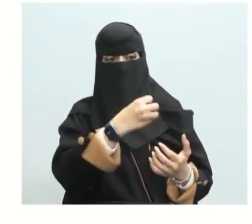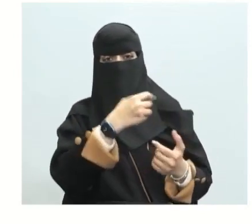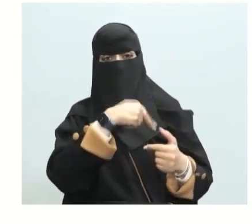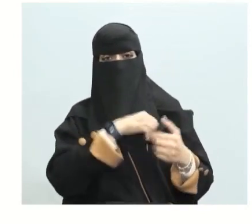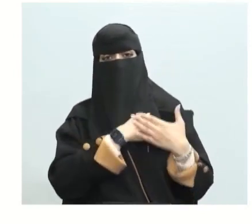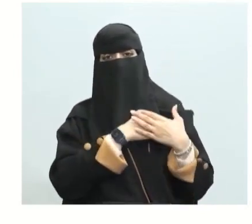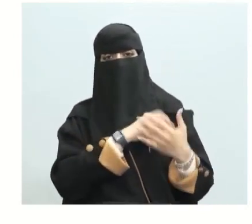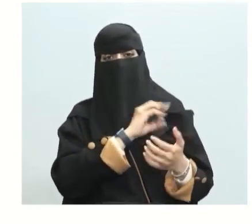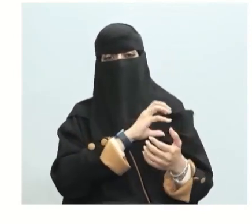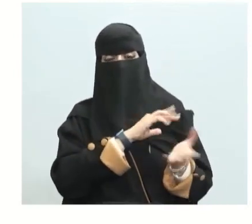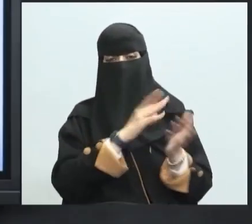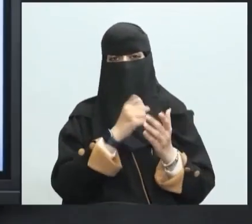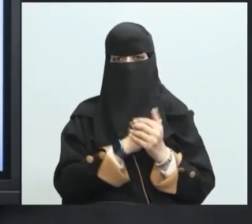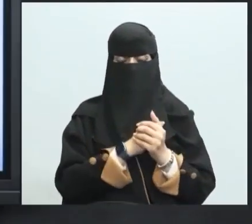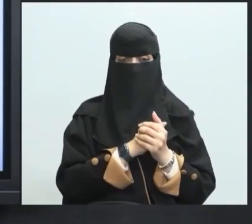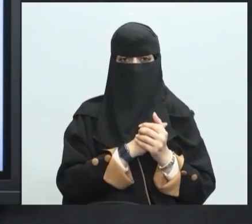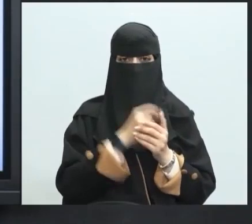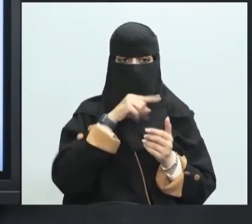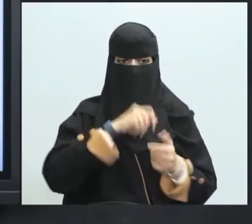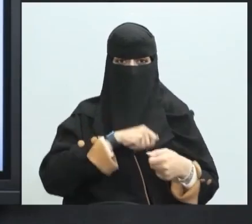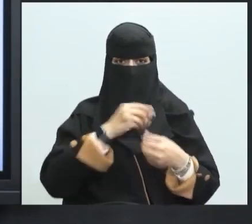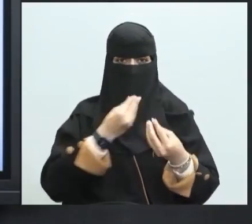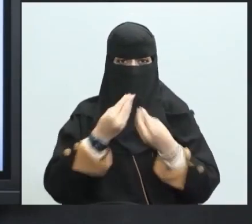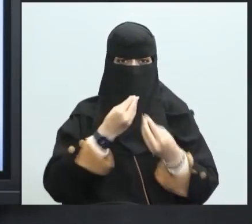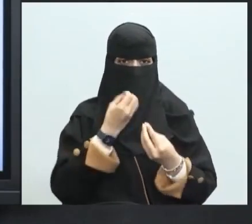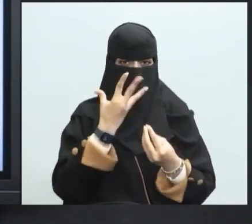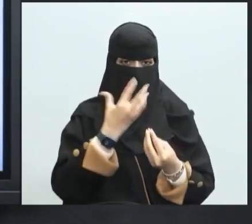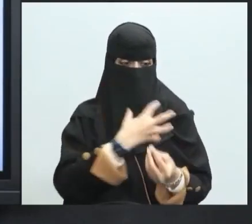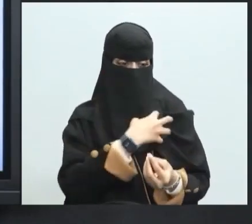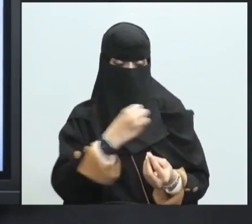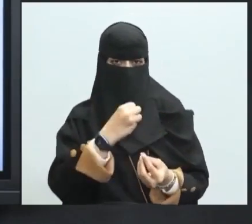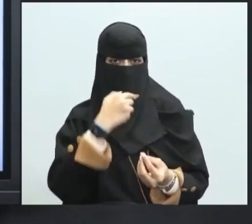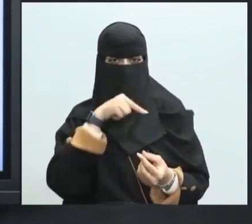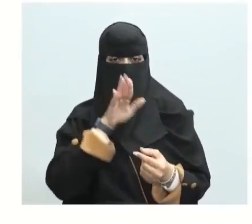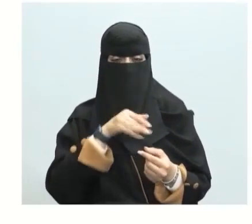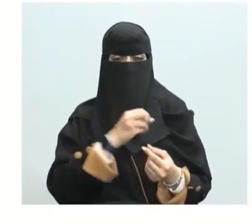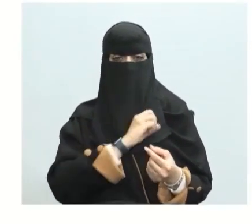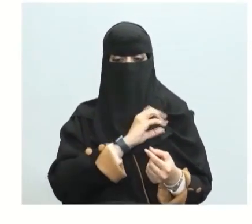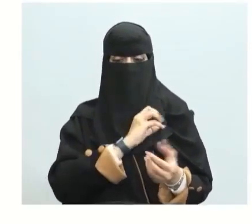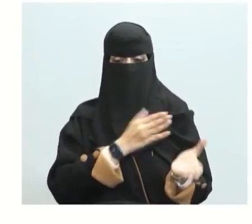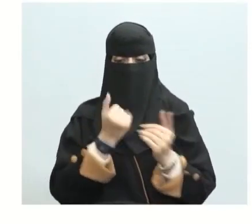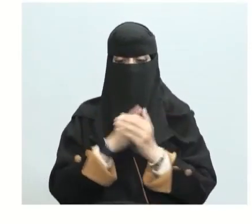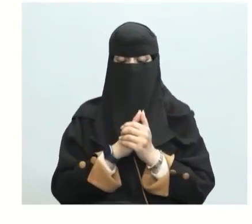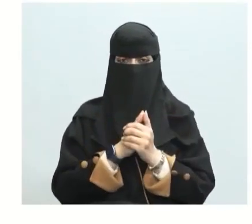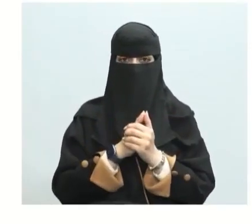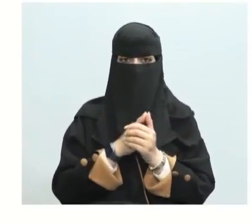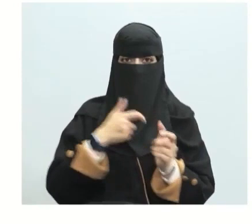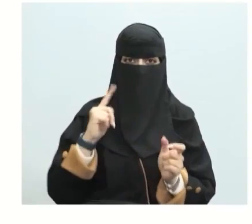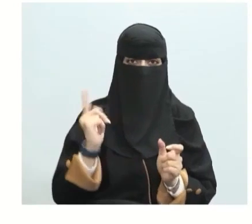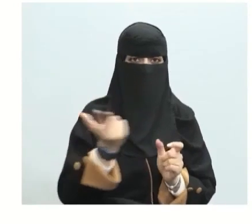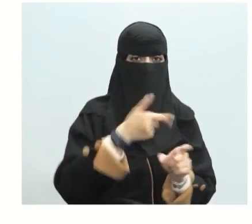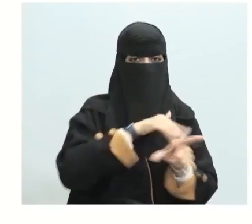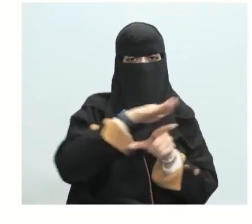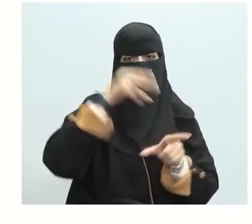شطر بامكانك تذكر عنوانا اخرا الصداقه او اكتساب محبه الاخرين الوحده الوطنيه هذا